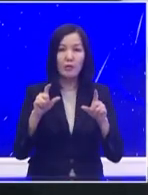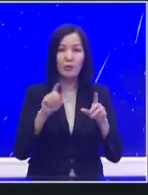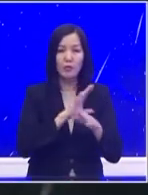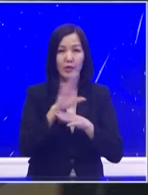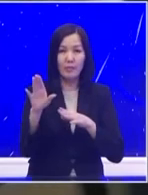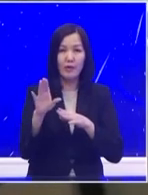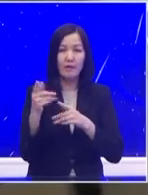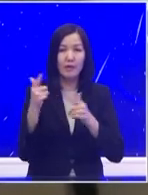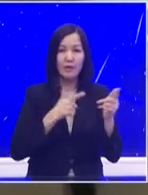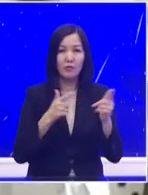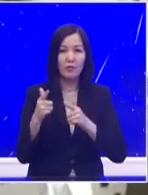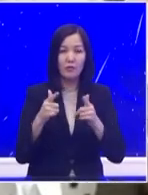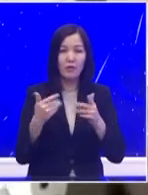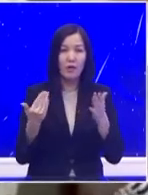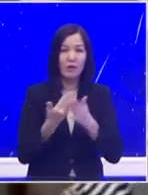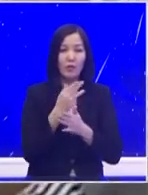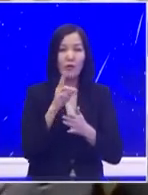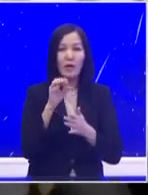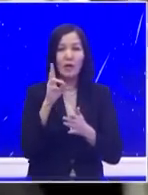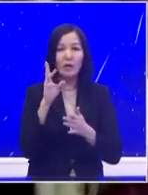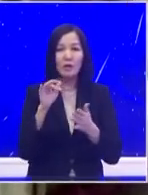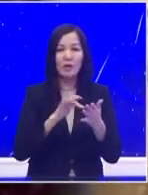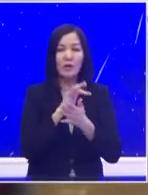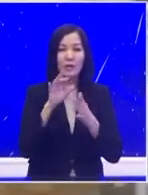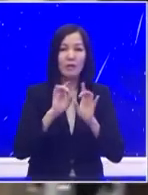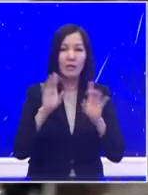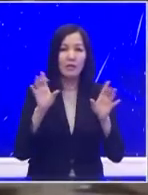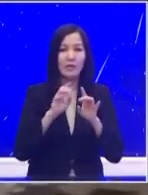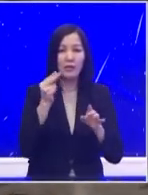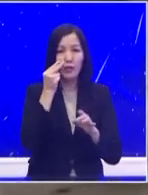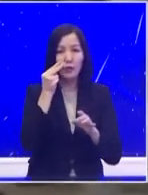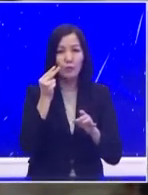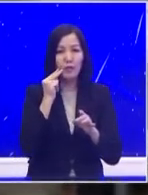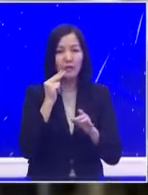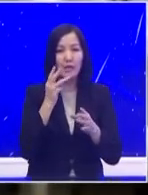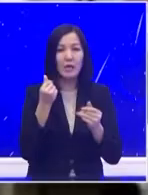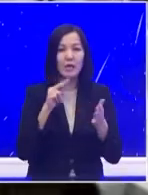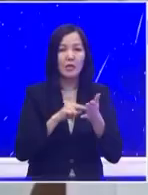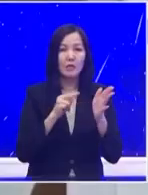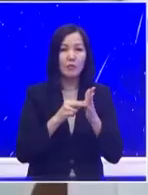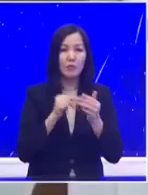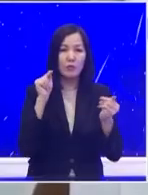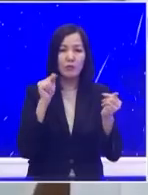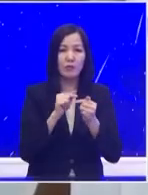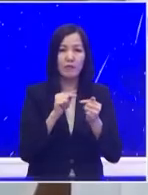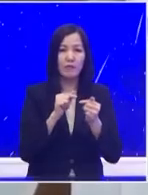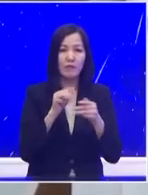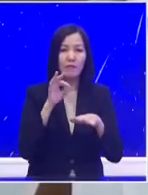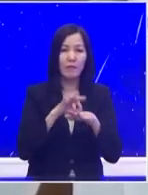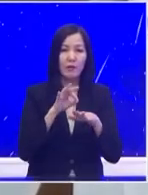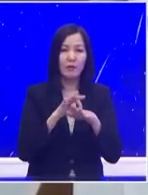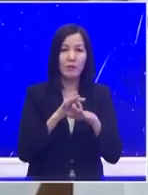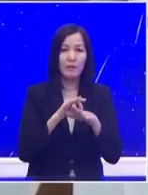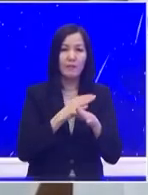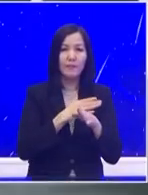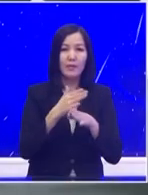к возможному появлению коронавируса в мегаполисе рассказали в акимате Шымкента. Из бюджета на борьбу с коронавирусом